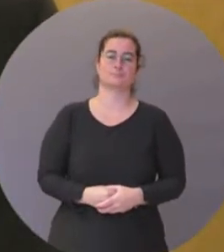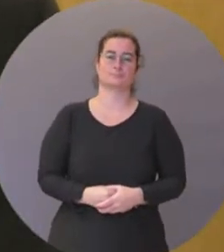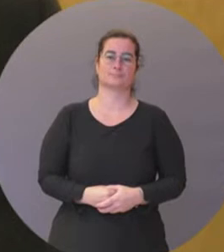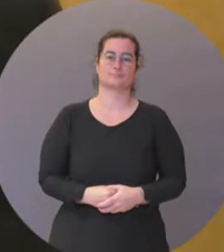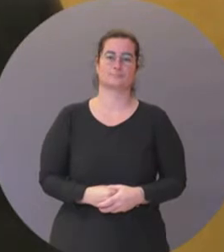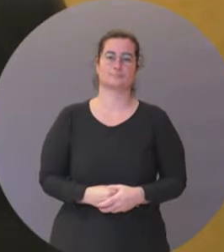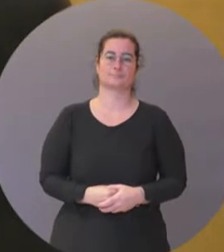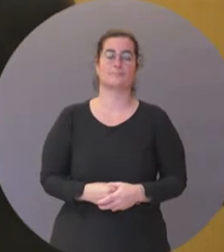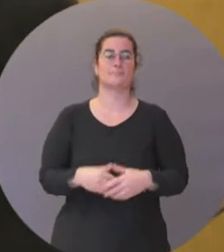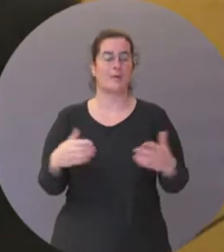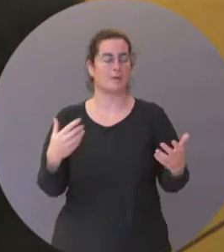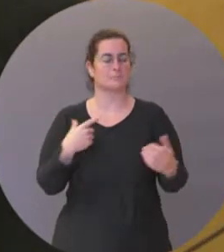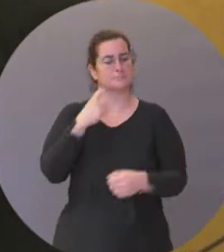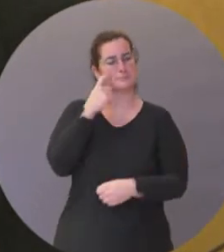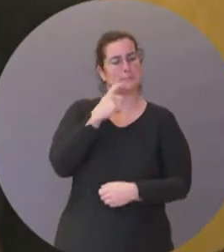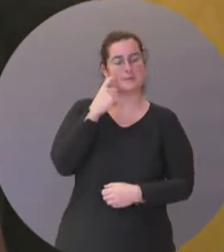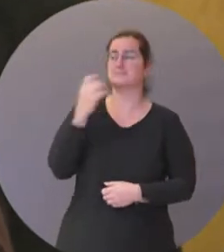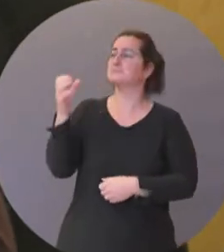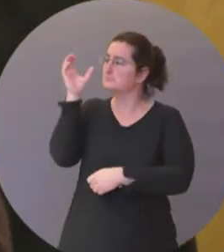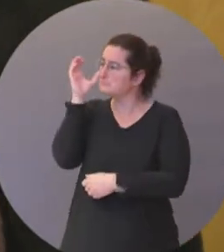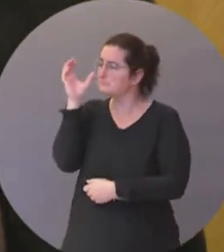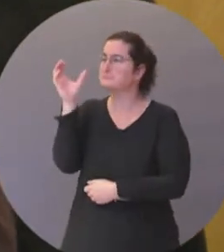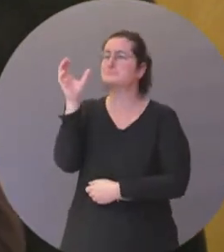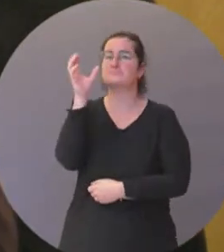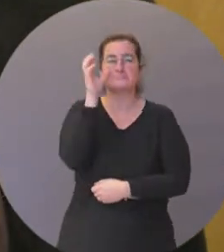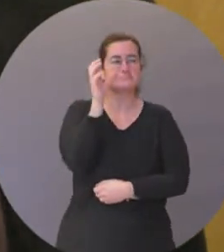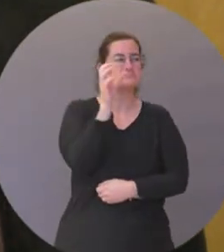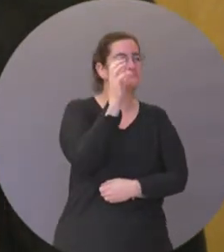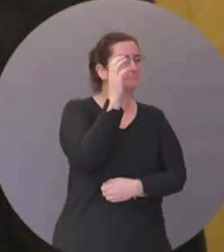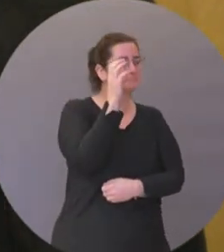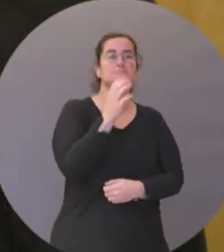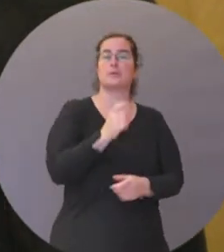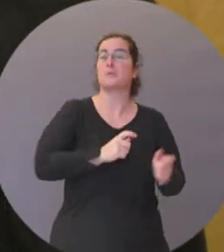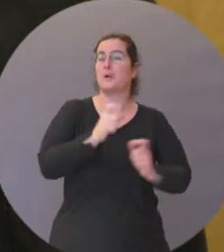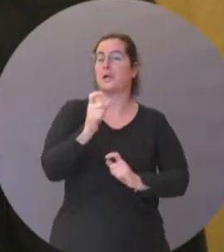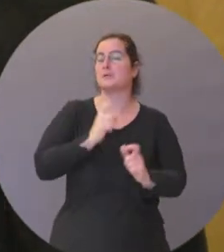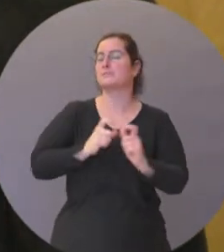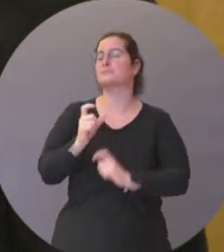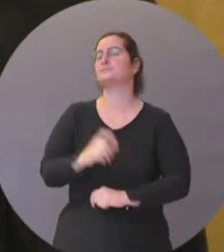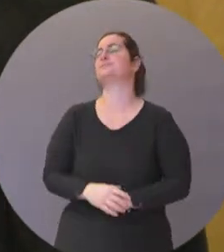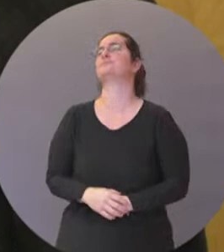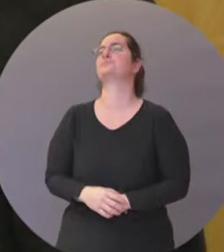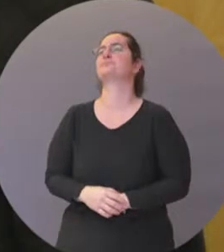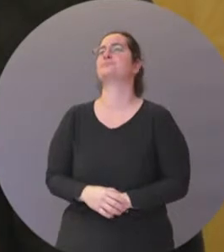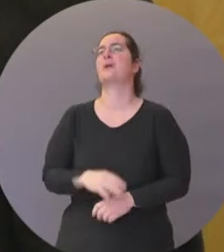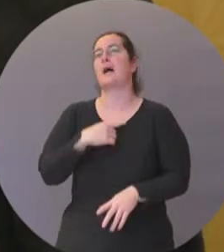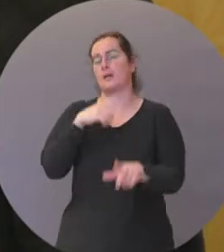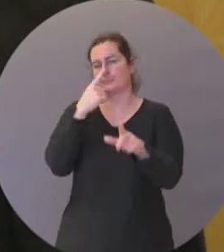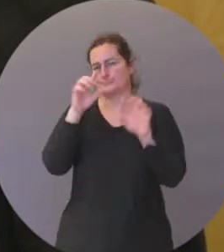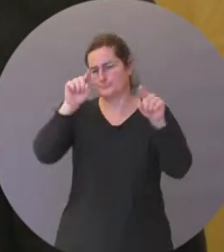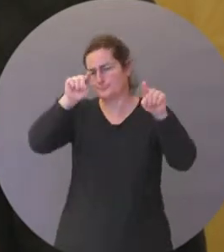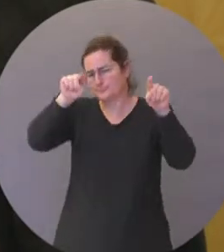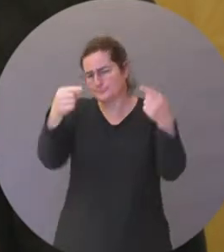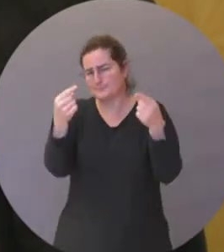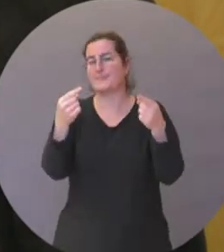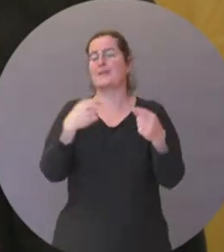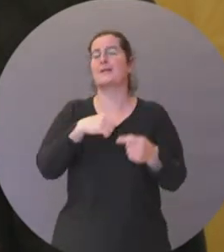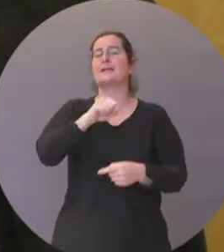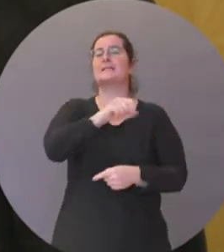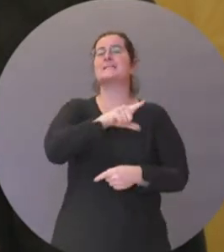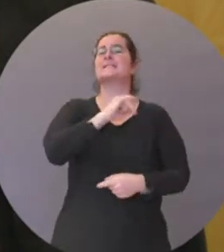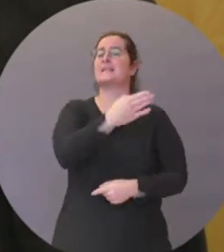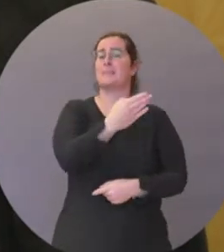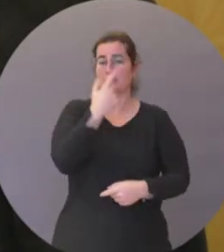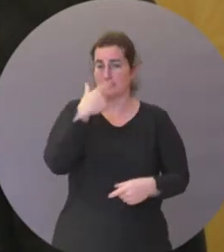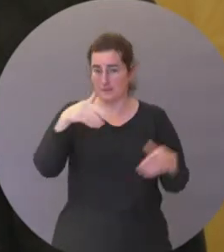prises de parole de mes collègues j'apporte une petite précision un slim ne s'adresse pas que